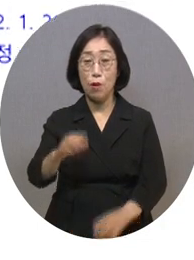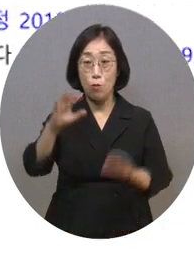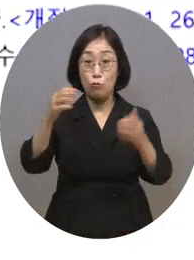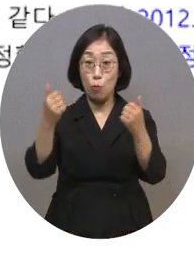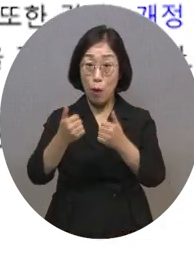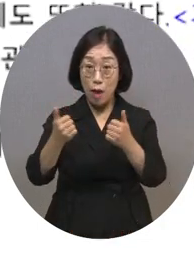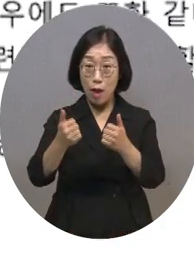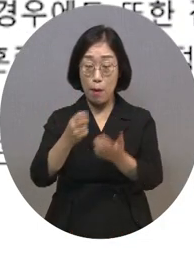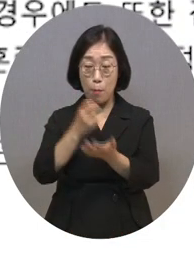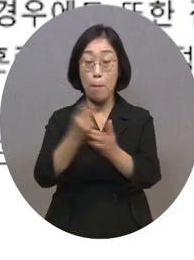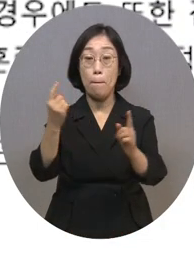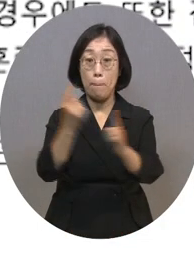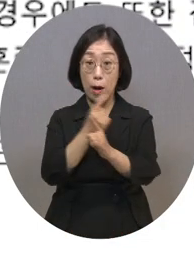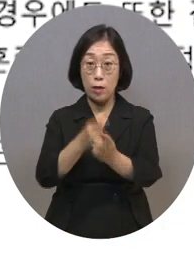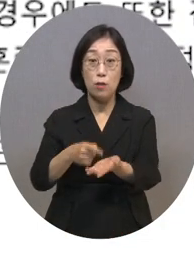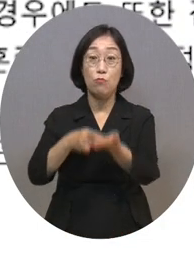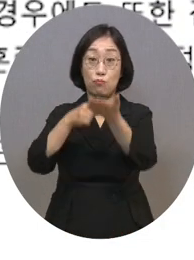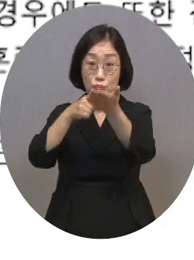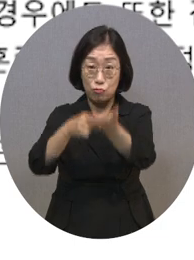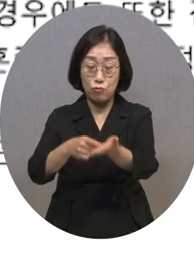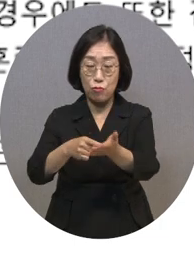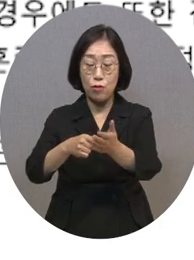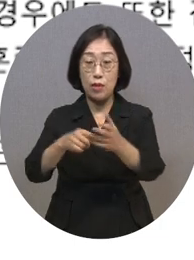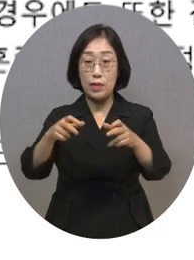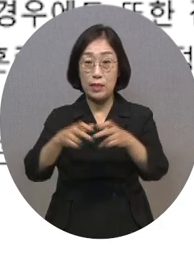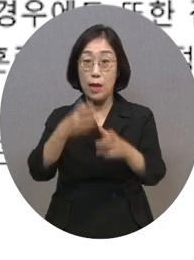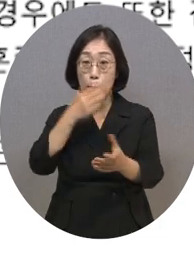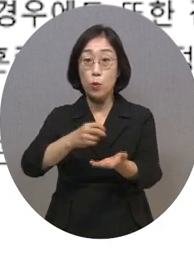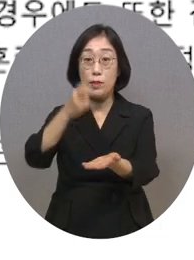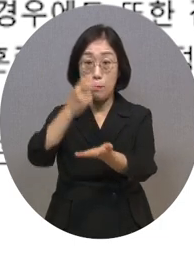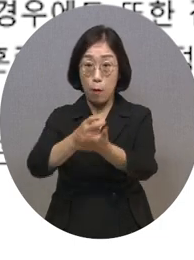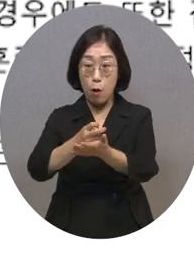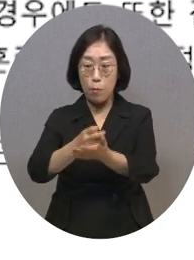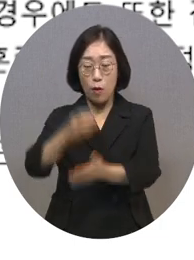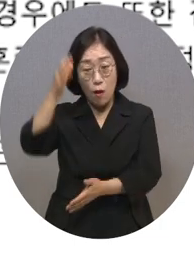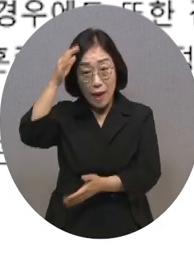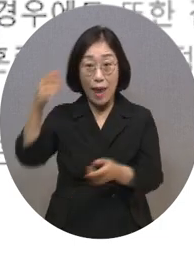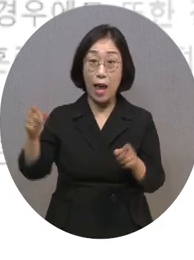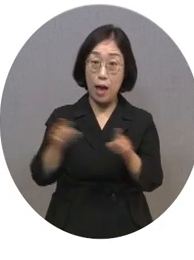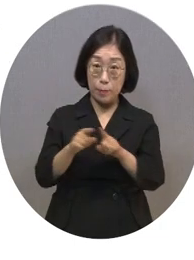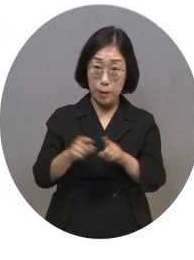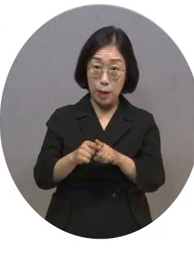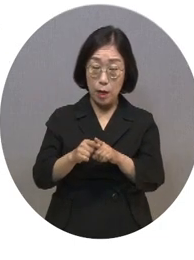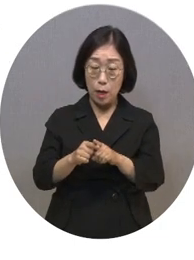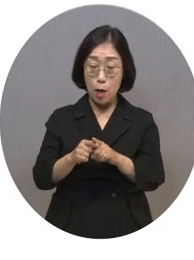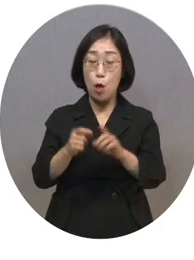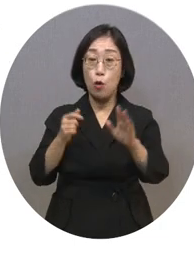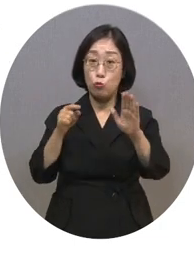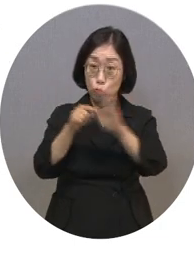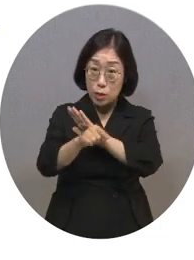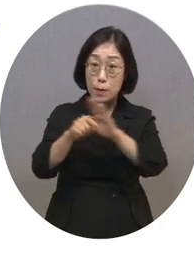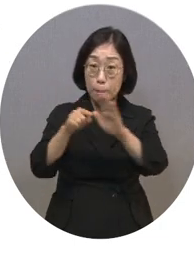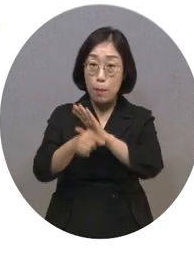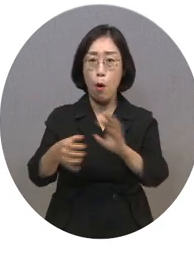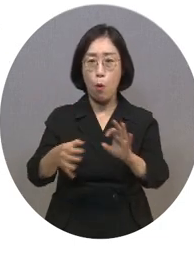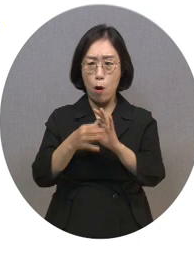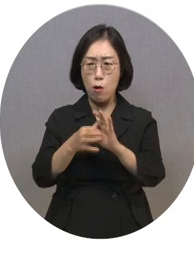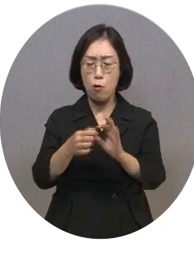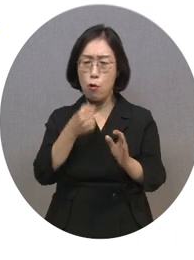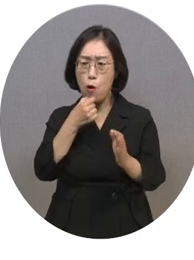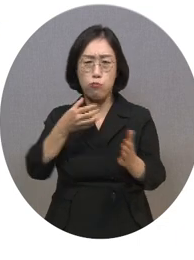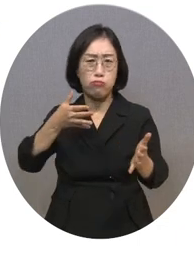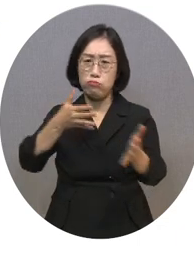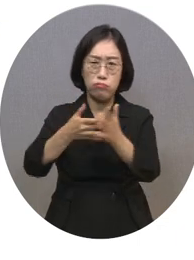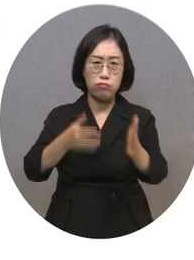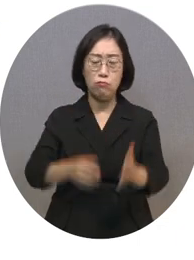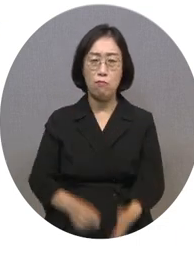개정안이 발의됐고 장애인복지법 제40조 장애인 보조견 출입과 관련한 정당한 사유 없이 거부해서는 안